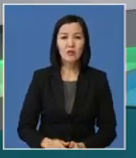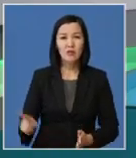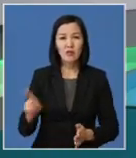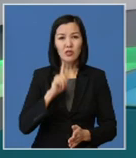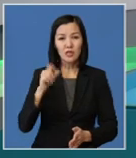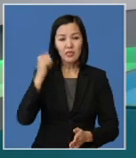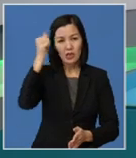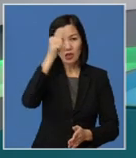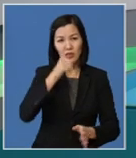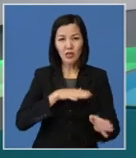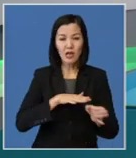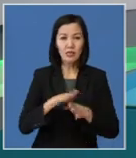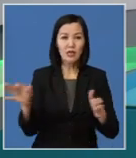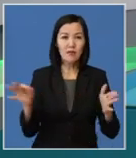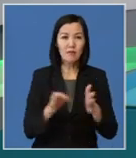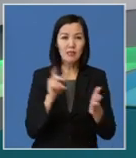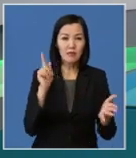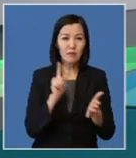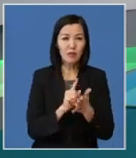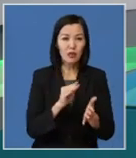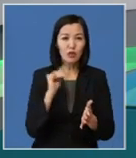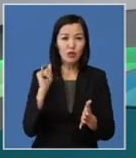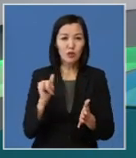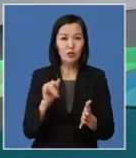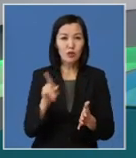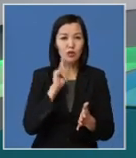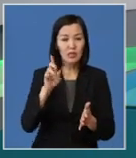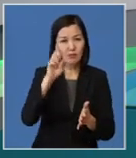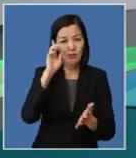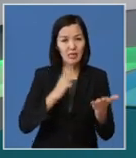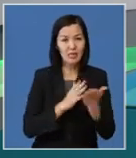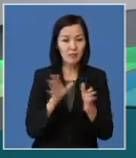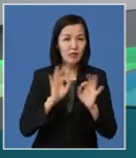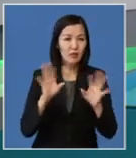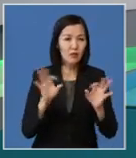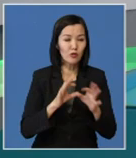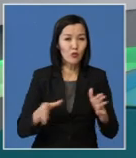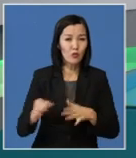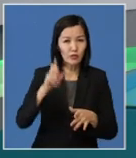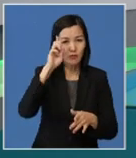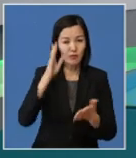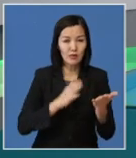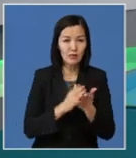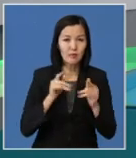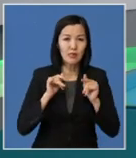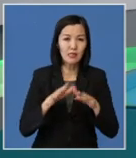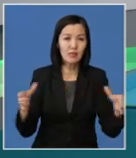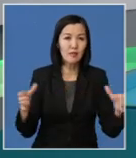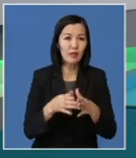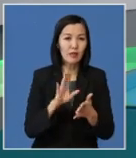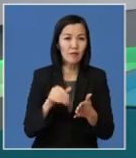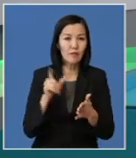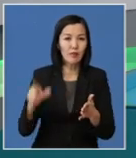Жастар жылындағы атқарылар мақсат міндеттер жетісулық жас мемлекеттік қызметкерлерге түсіндірілді. Облыстық мемлекеттік қызмет істер департаментінің